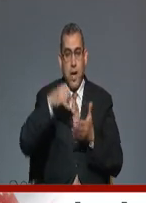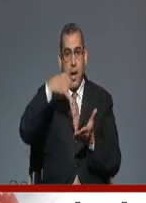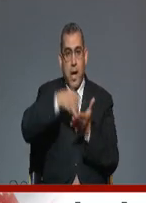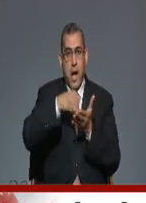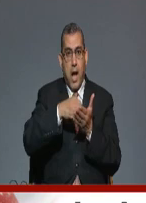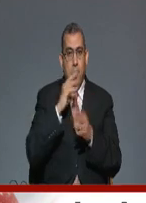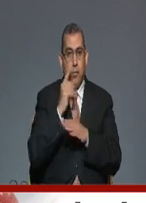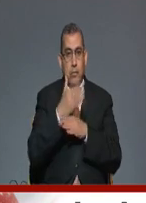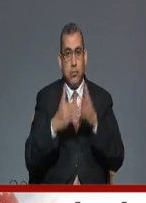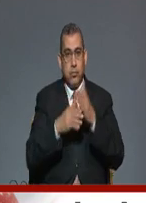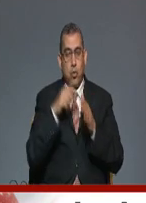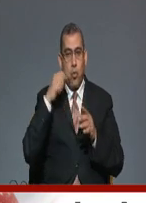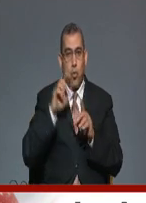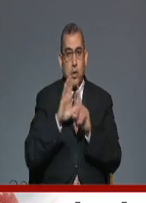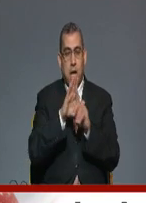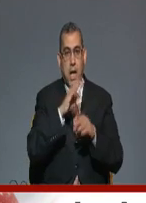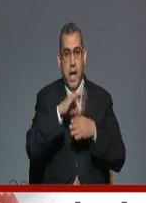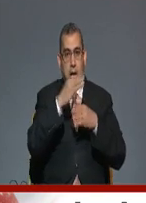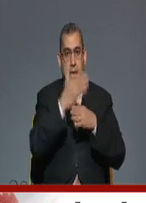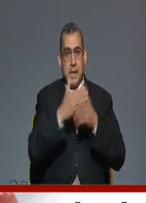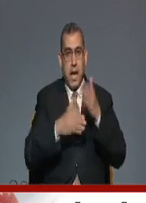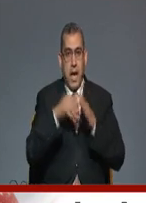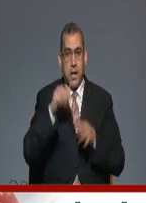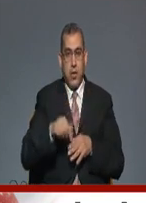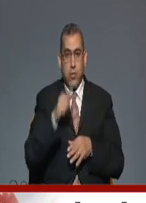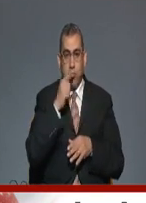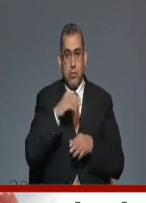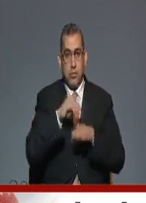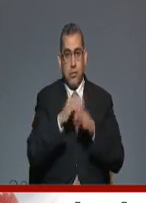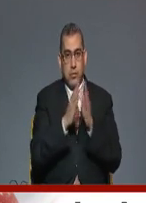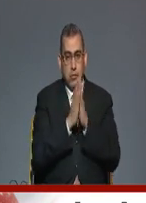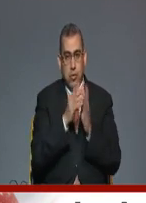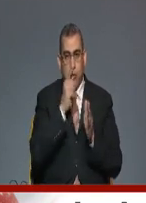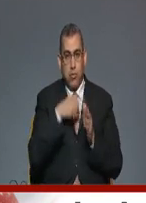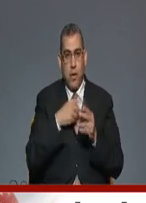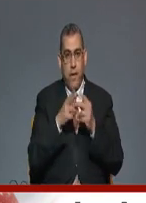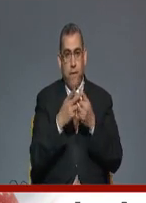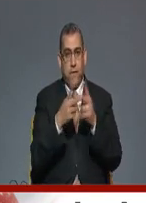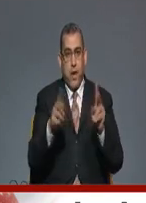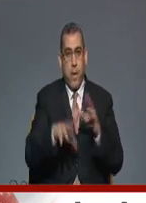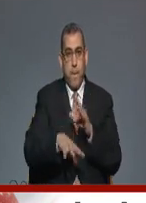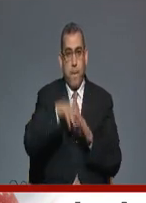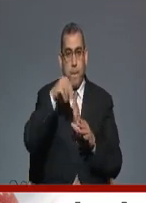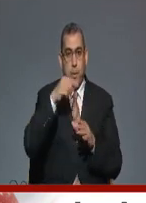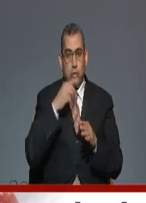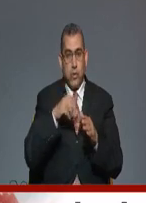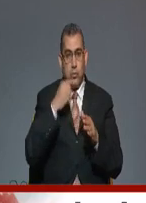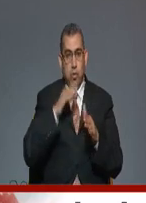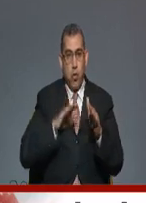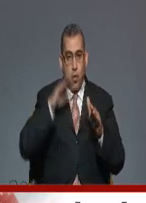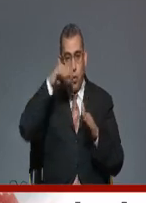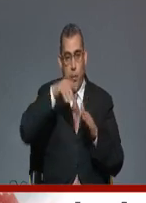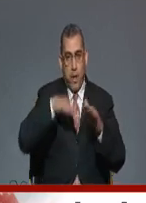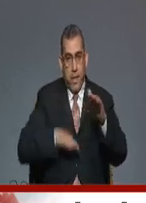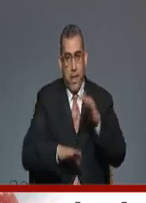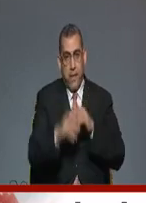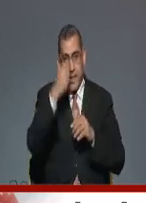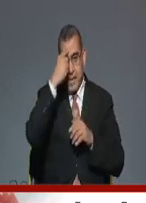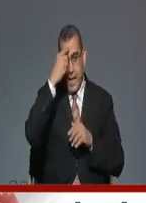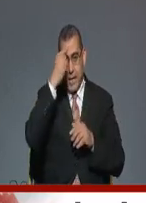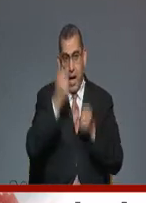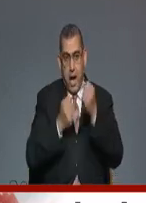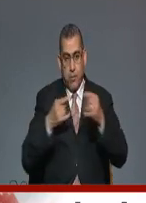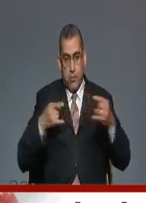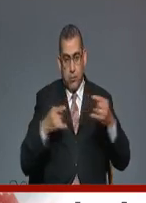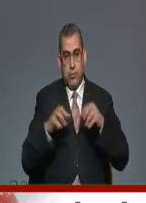للتعمير، وزاره الاسكان. استاذن سيادتك في افتتاح مشروع نفق وكباري السادات للسيارات